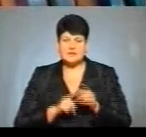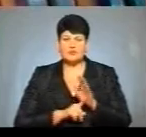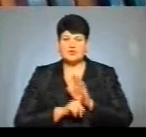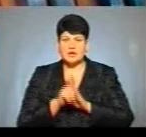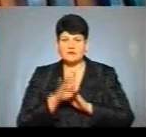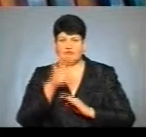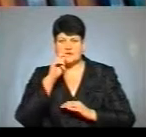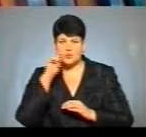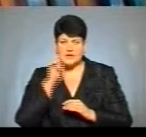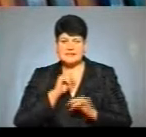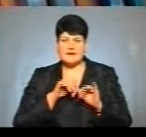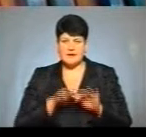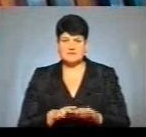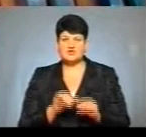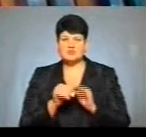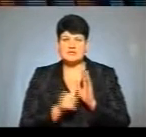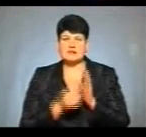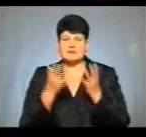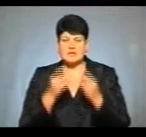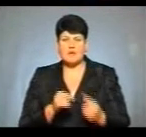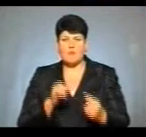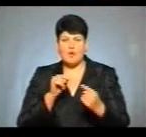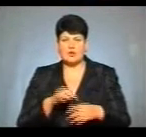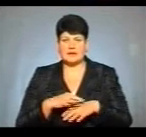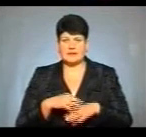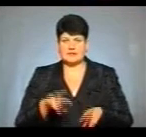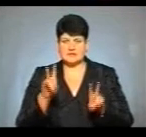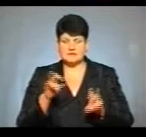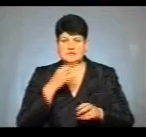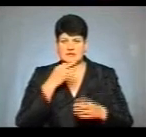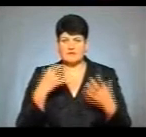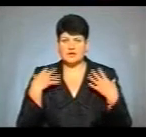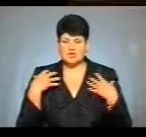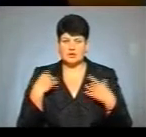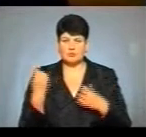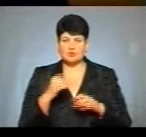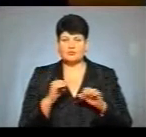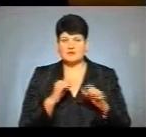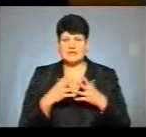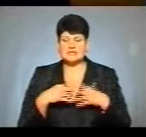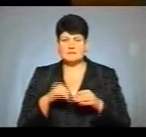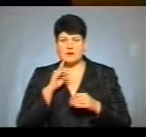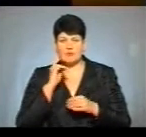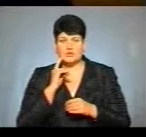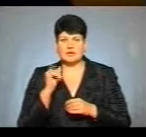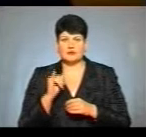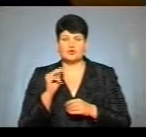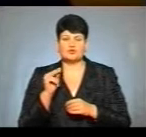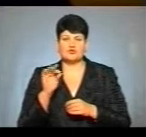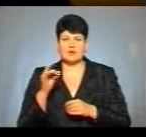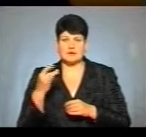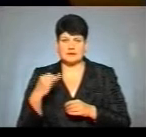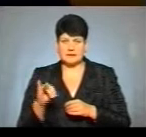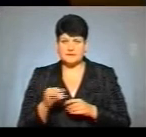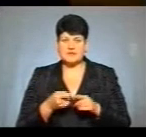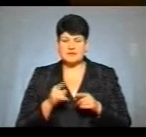всеукраїнської акції «16 днів проти насильства», розповів начальник обласного управління сім'ї та молоді Ігор Чорний. В рамках цієї акції «16